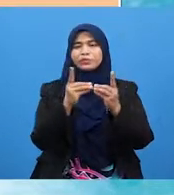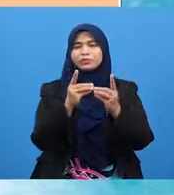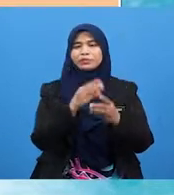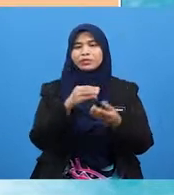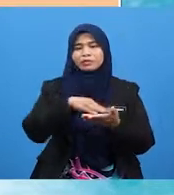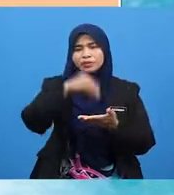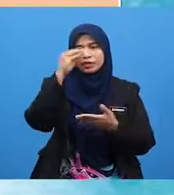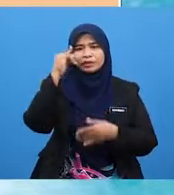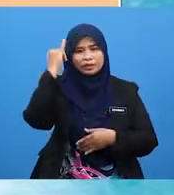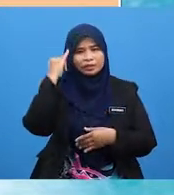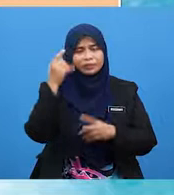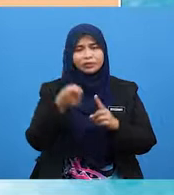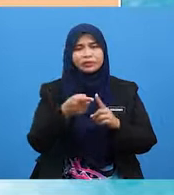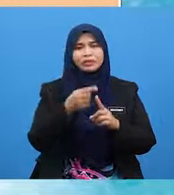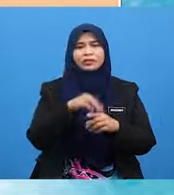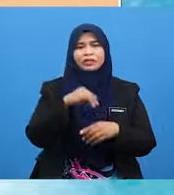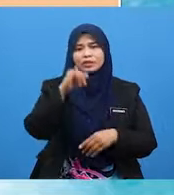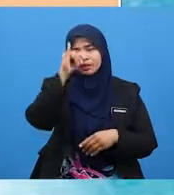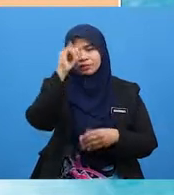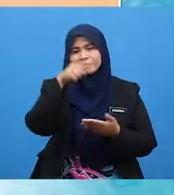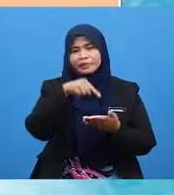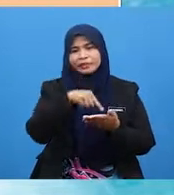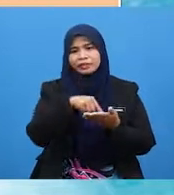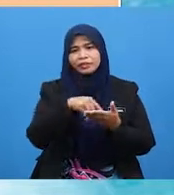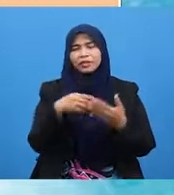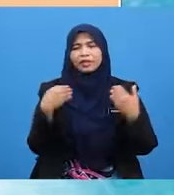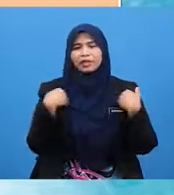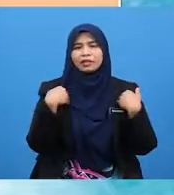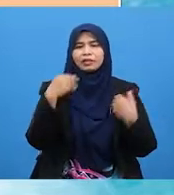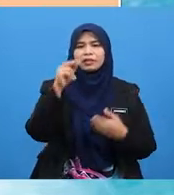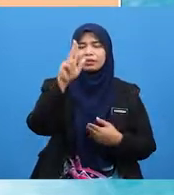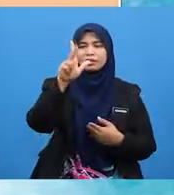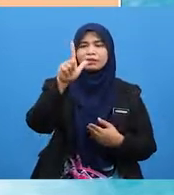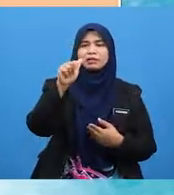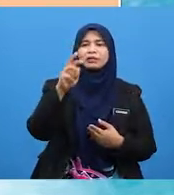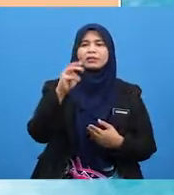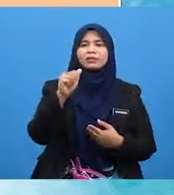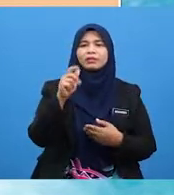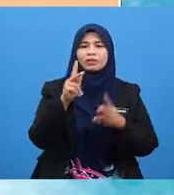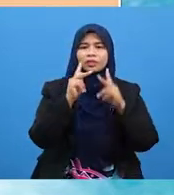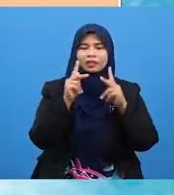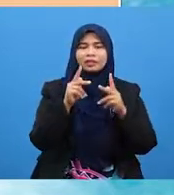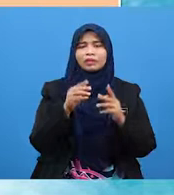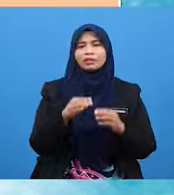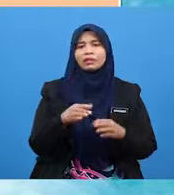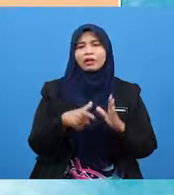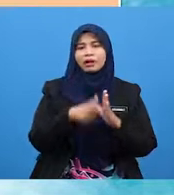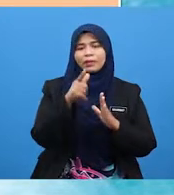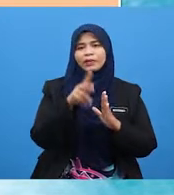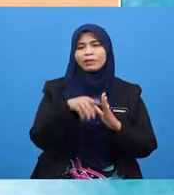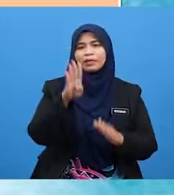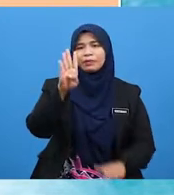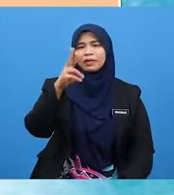mempelajari ilmu daripada beliau. Ada ulama menyatakan bahawa murid Abu Hanifah mencecah 4,000